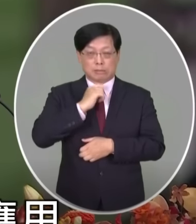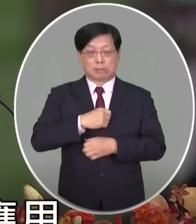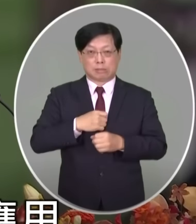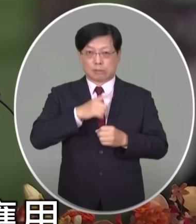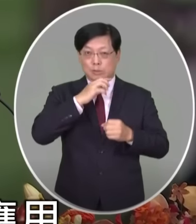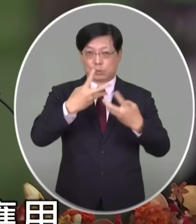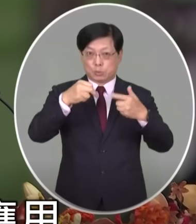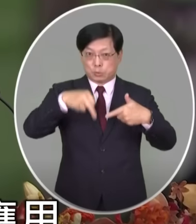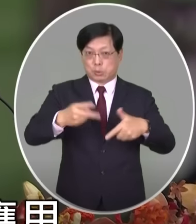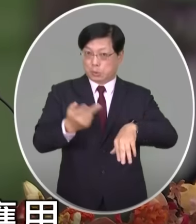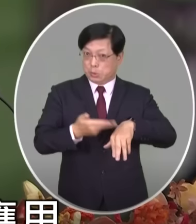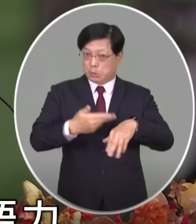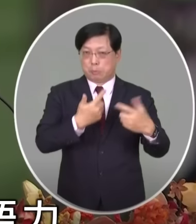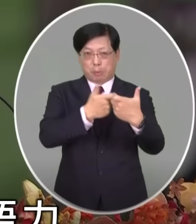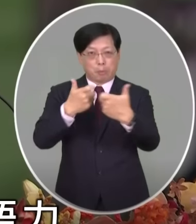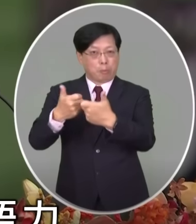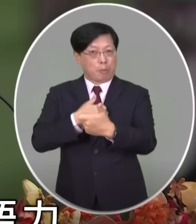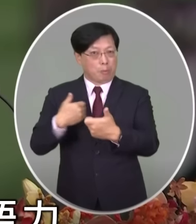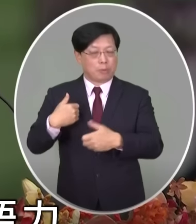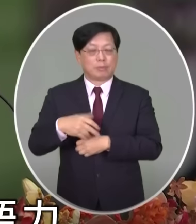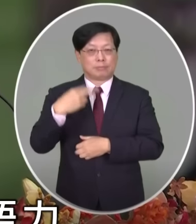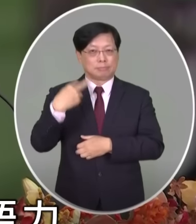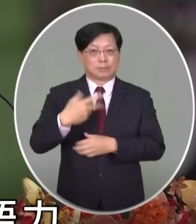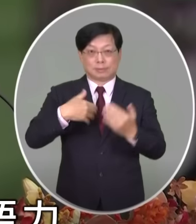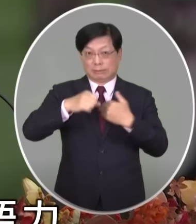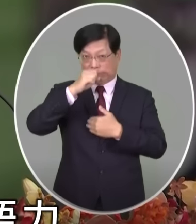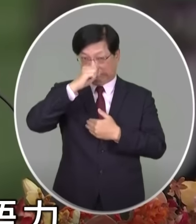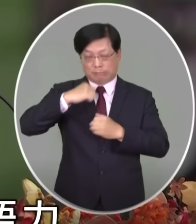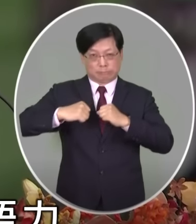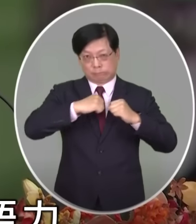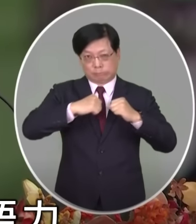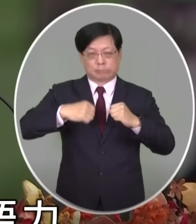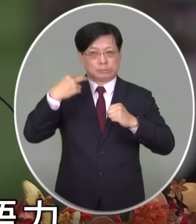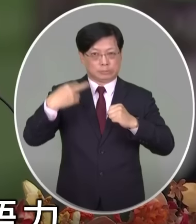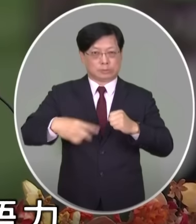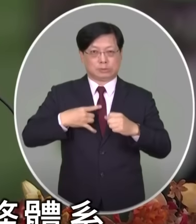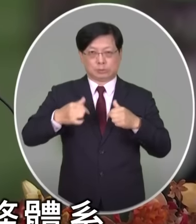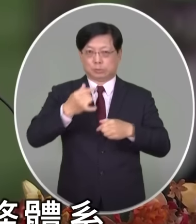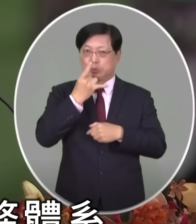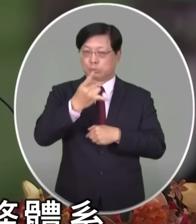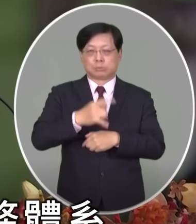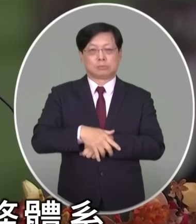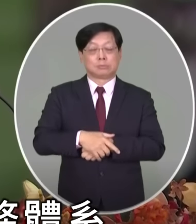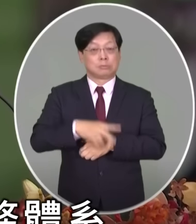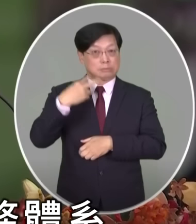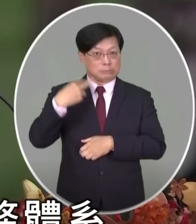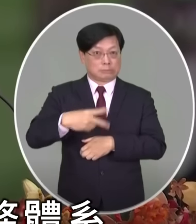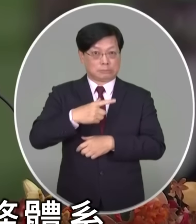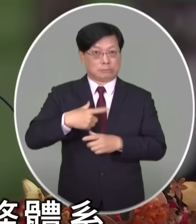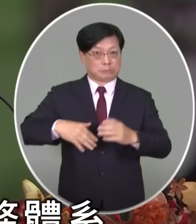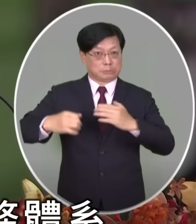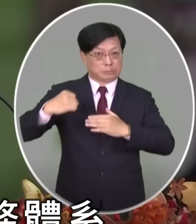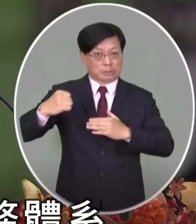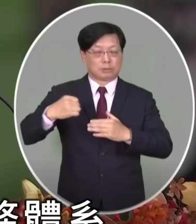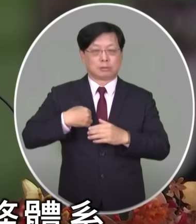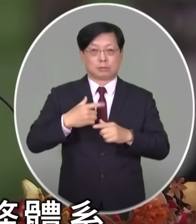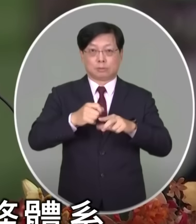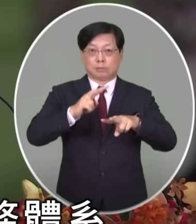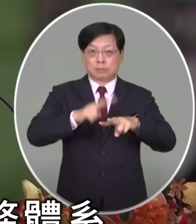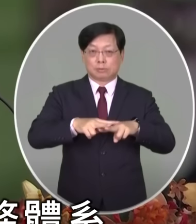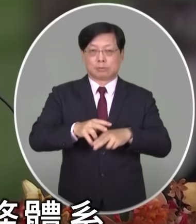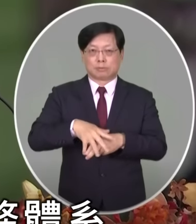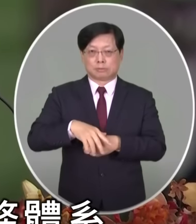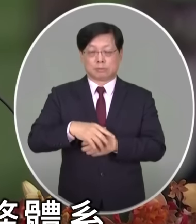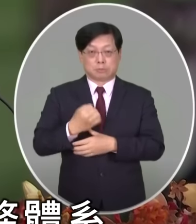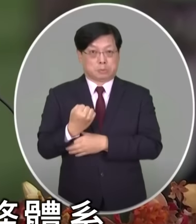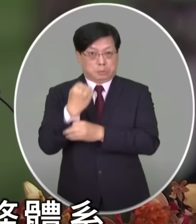数位科技应用，会有更好的竞争力和双语力，会有更强大的公共